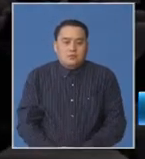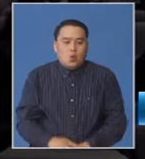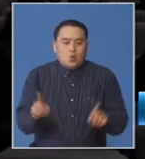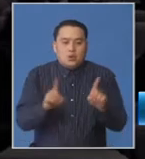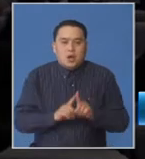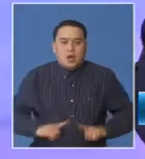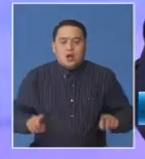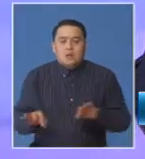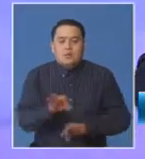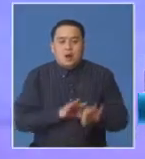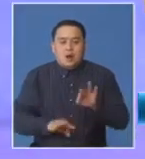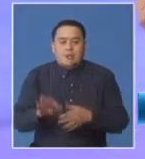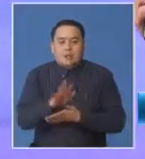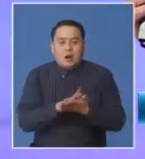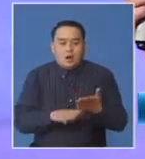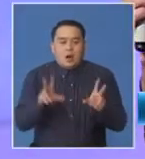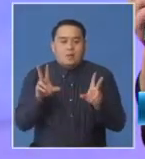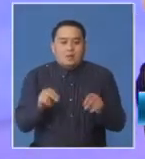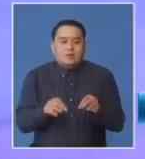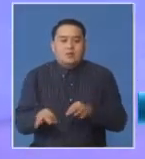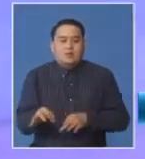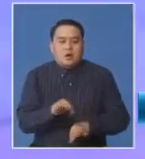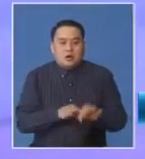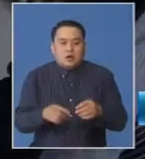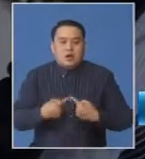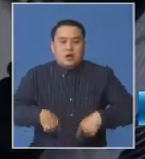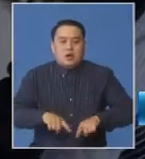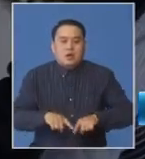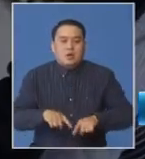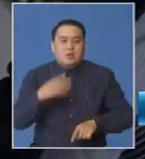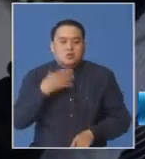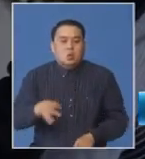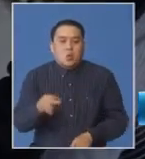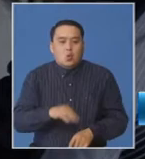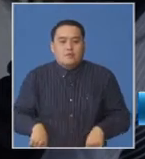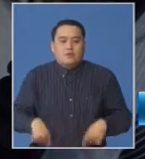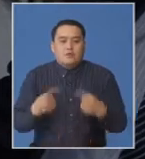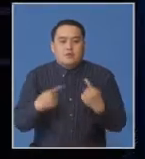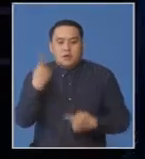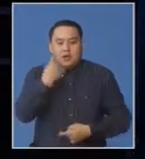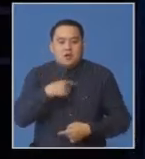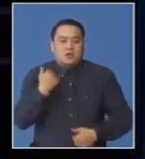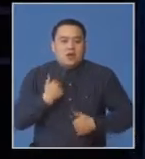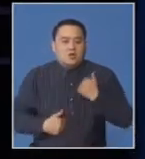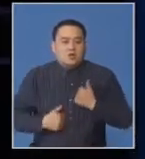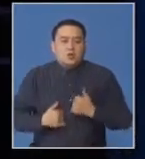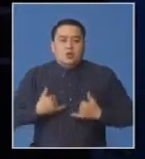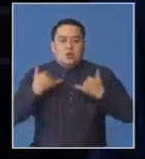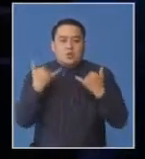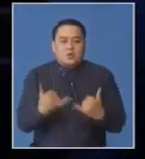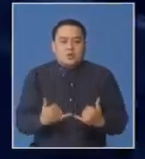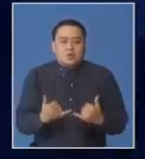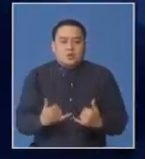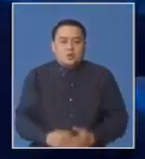Уникальный проект непременно будет продолжаться, обещают организаторы. Благодатная земля ЖТСУ взрастила немало личностей, достойных памяти и